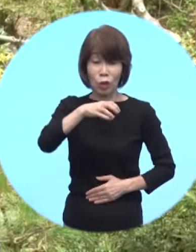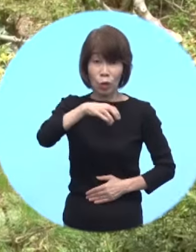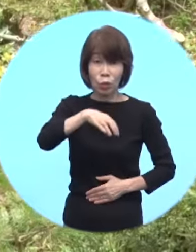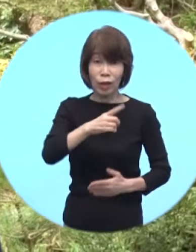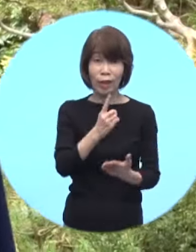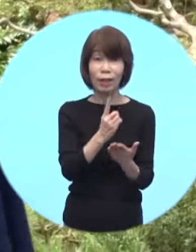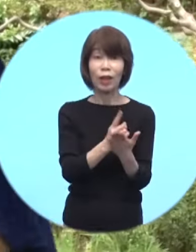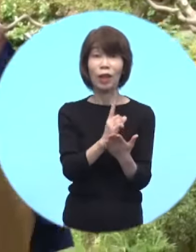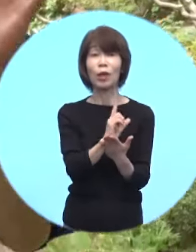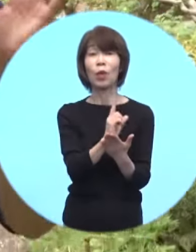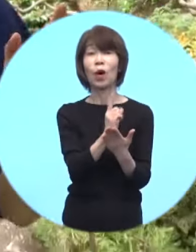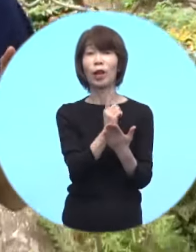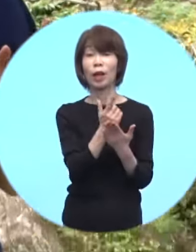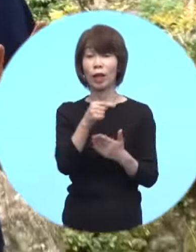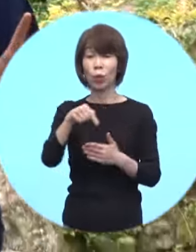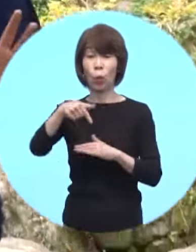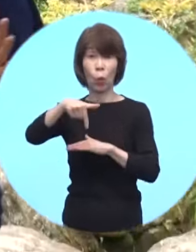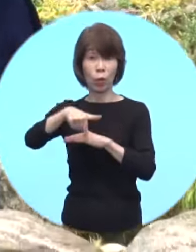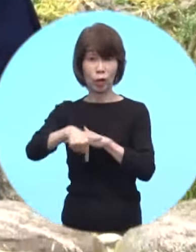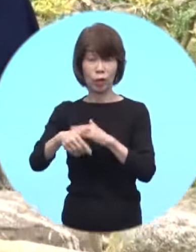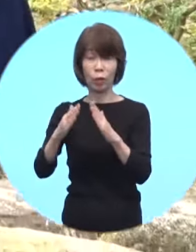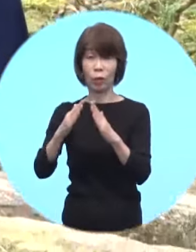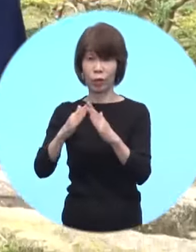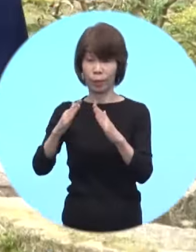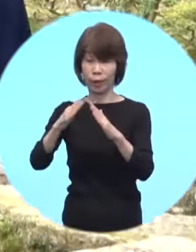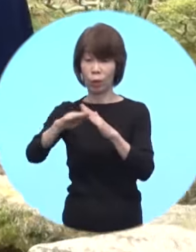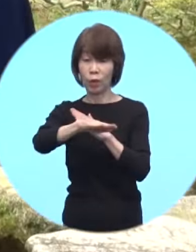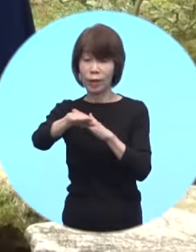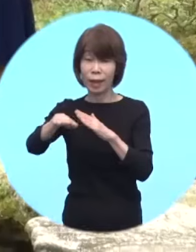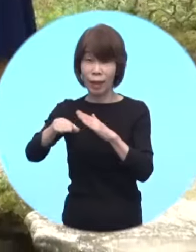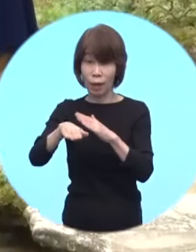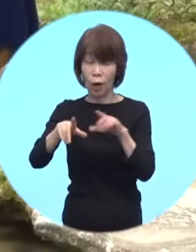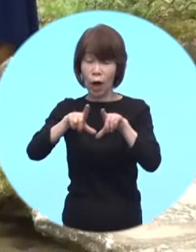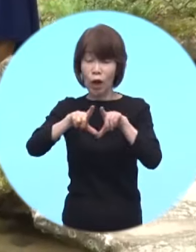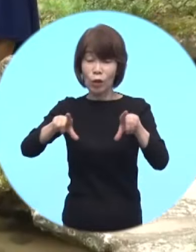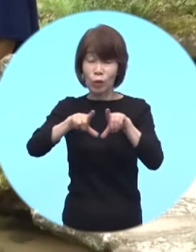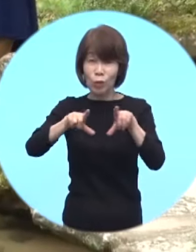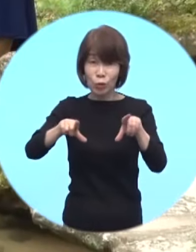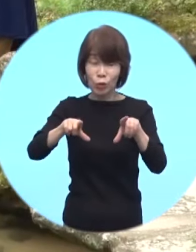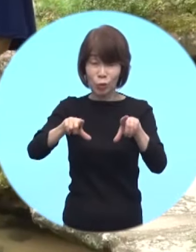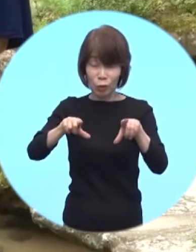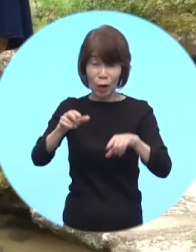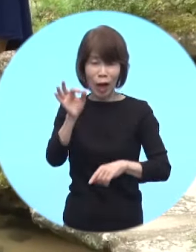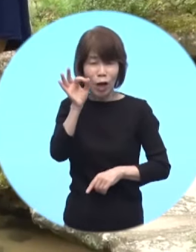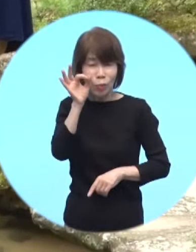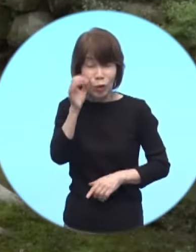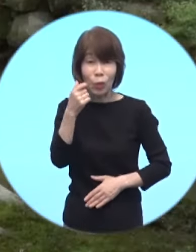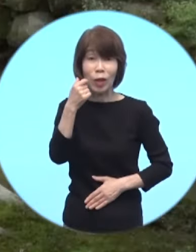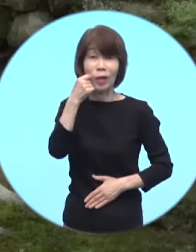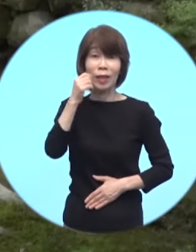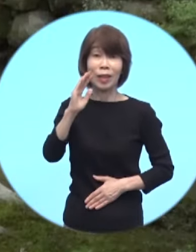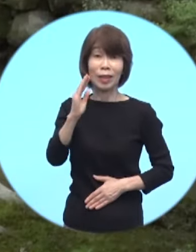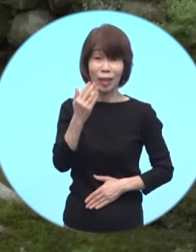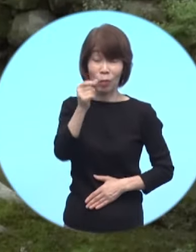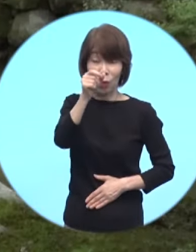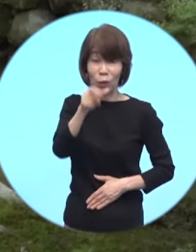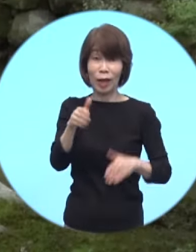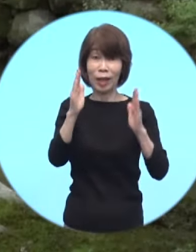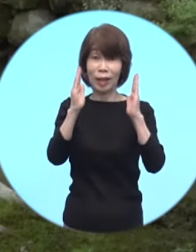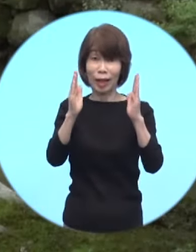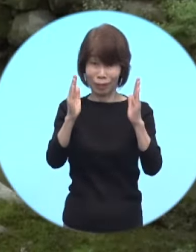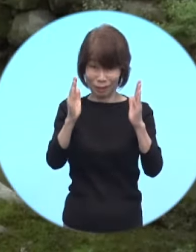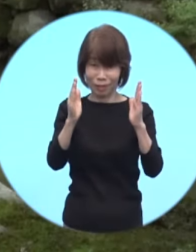ですね。こちら西市庭園は普段は公開されていませんが、歴史遺産探訪月間の期間にぜひ訪れていただき